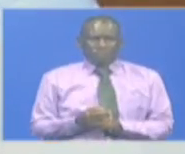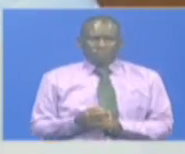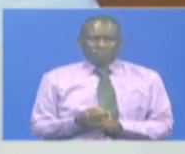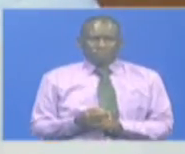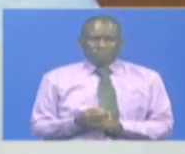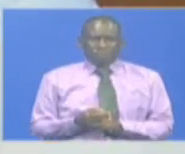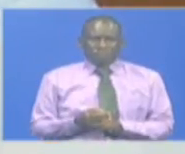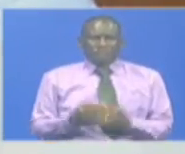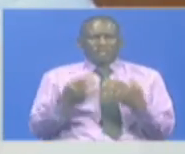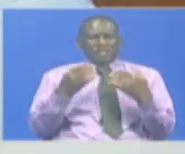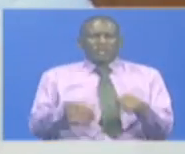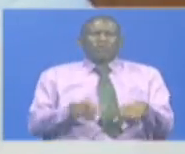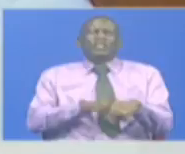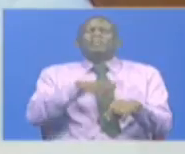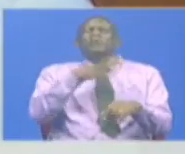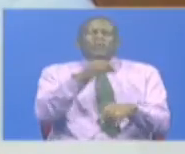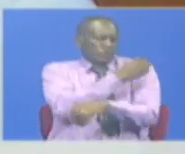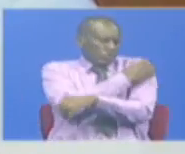So tulipoenda,